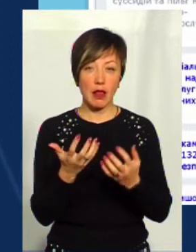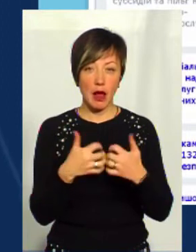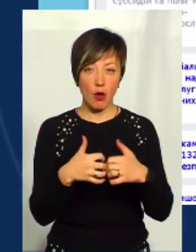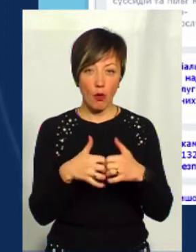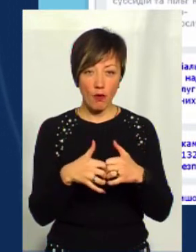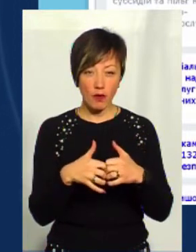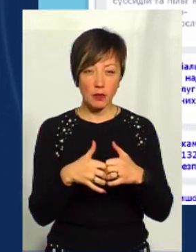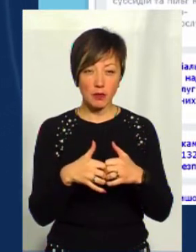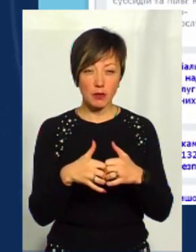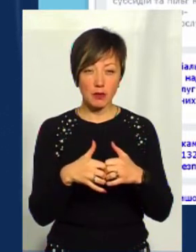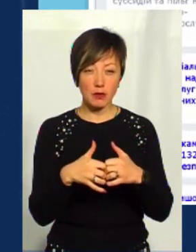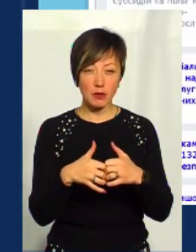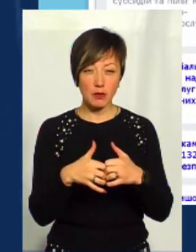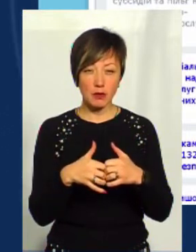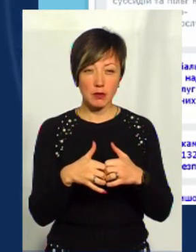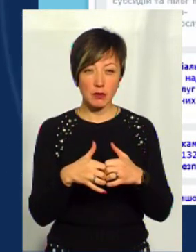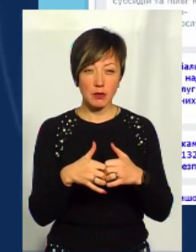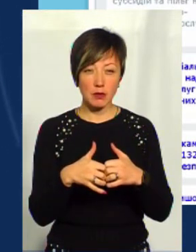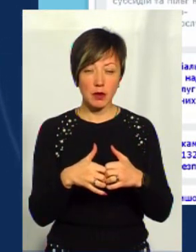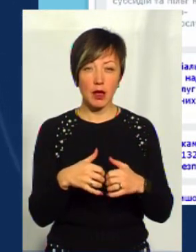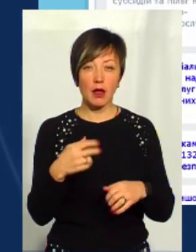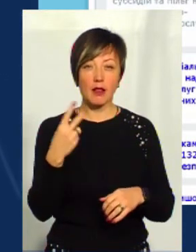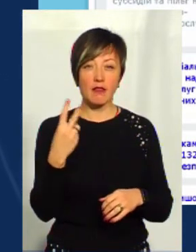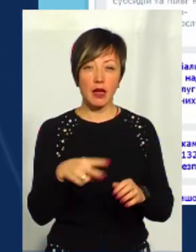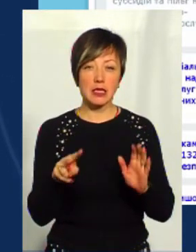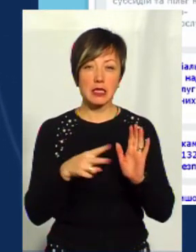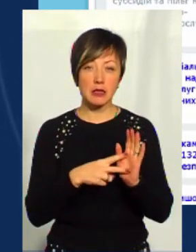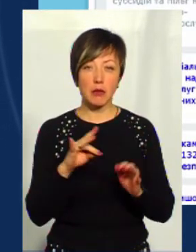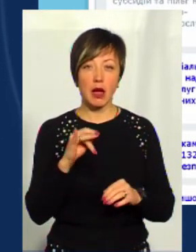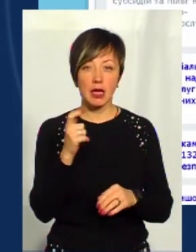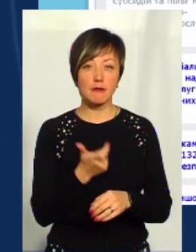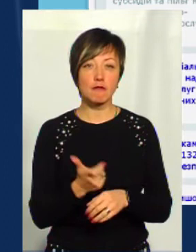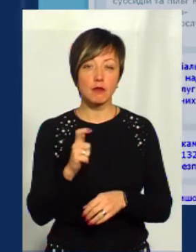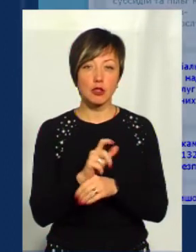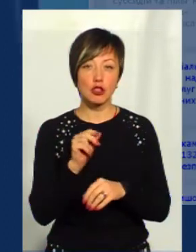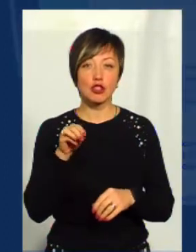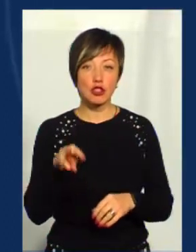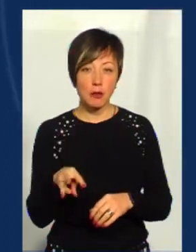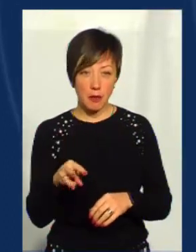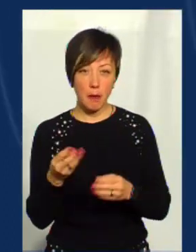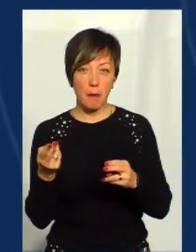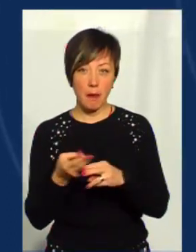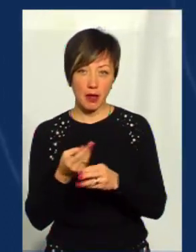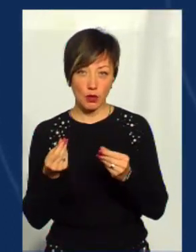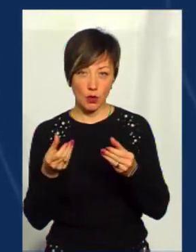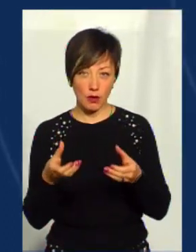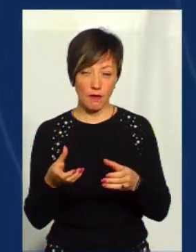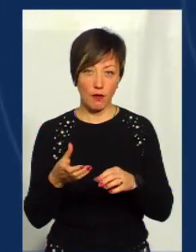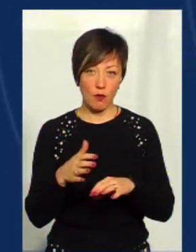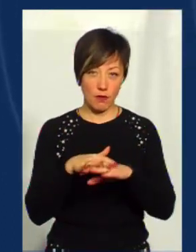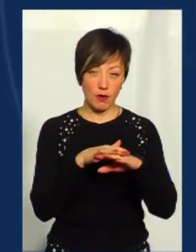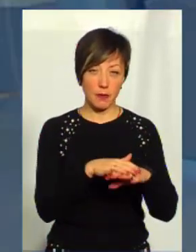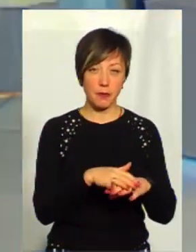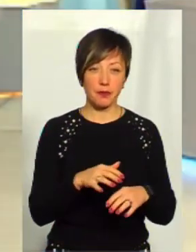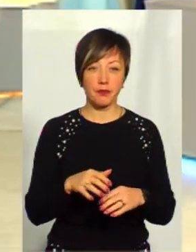майже у готівковій формі нараховано майже в 27 разів більше, ніж безготівковій.